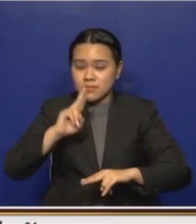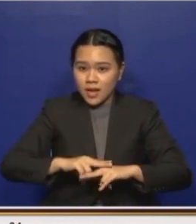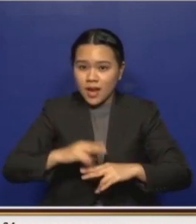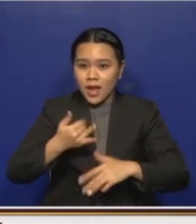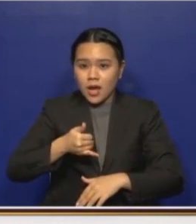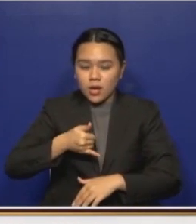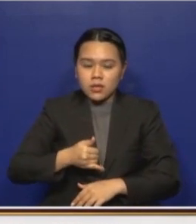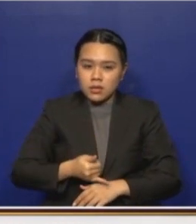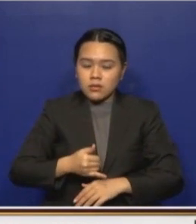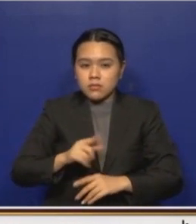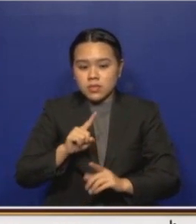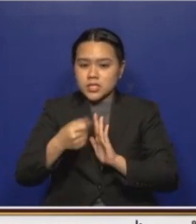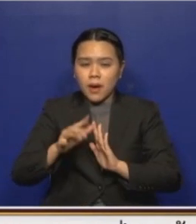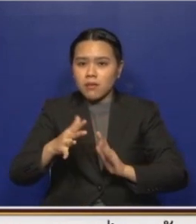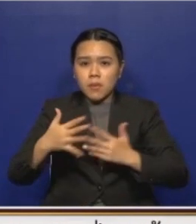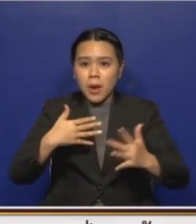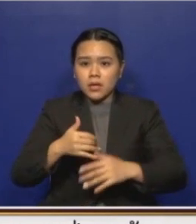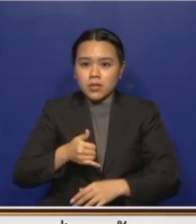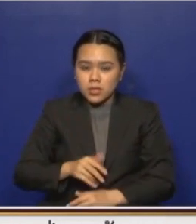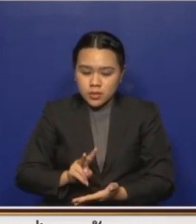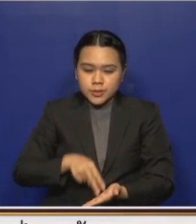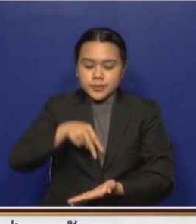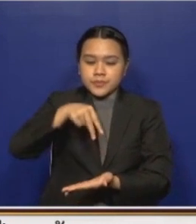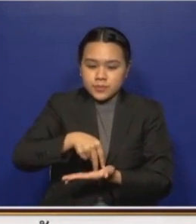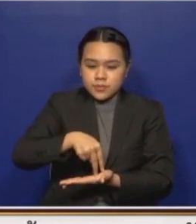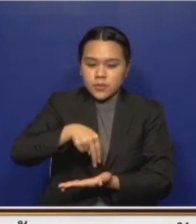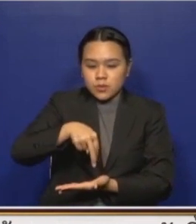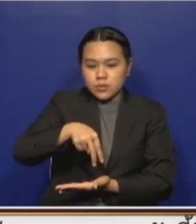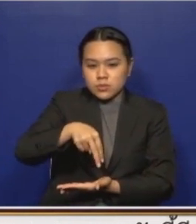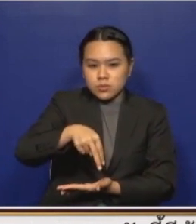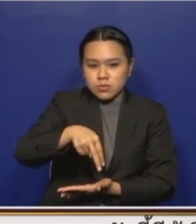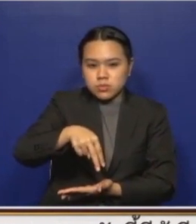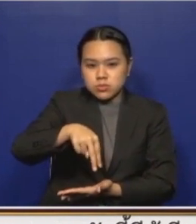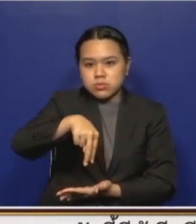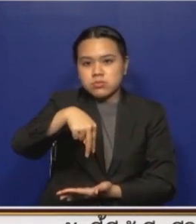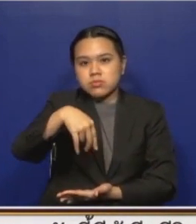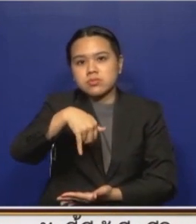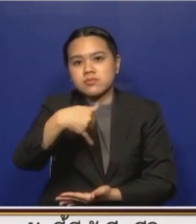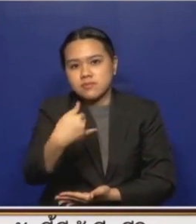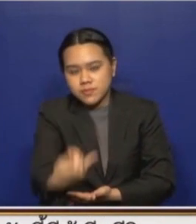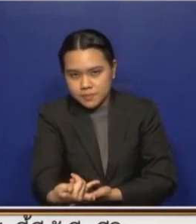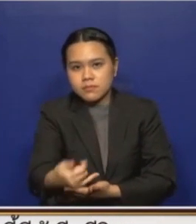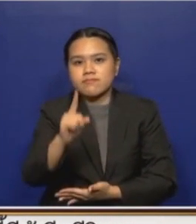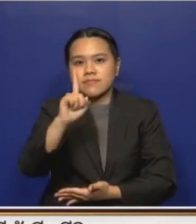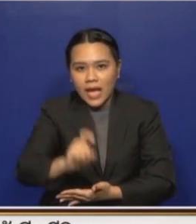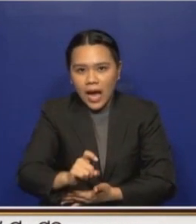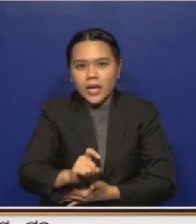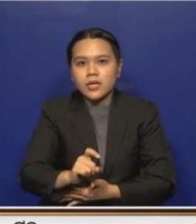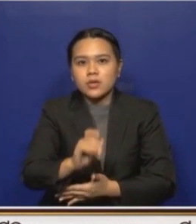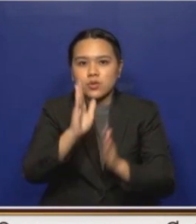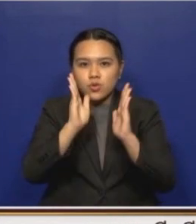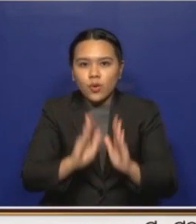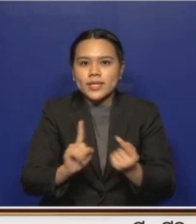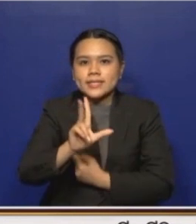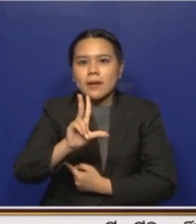ที่ผมพูดผมไม่มีอะไรทั้งสิ้นนะผมไม่มีอะไรกับยี่ห้อไหนทั้งสิ้นฮะแอสตราเซเนกาฮะก็เป็นอีกวัคซีน